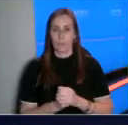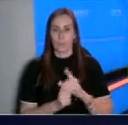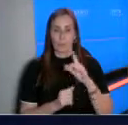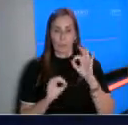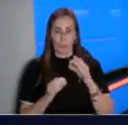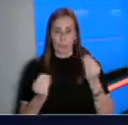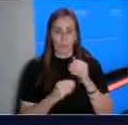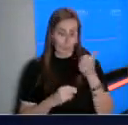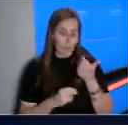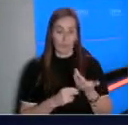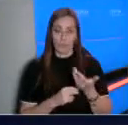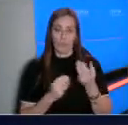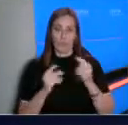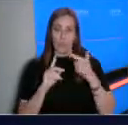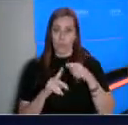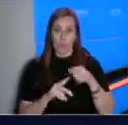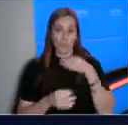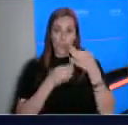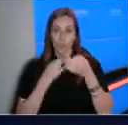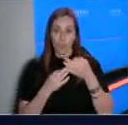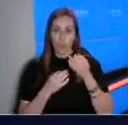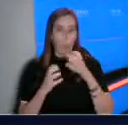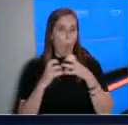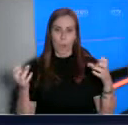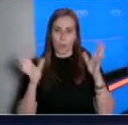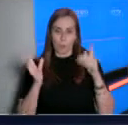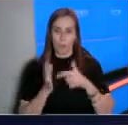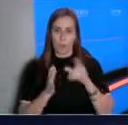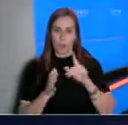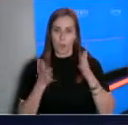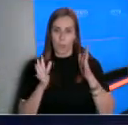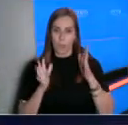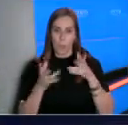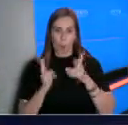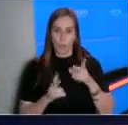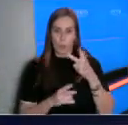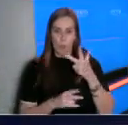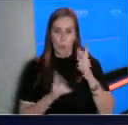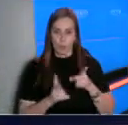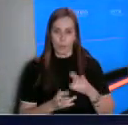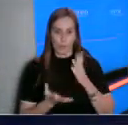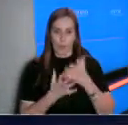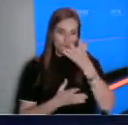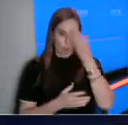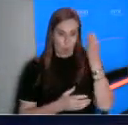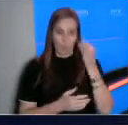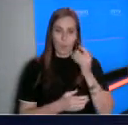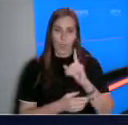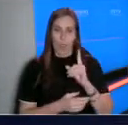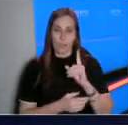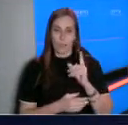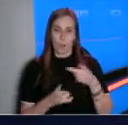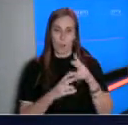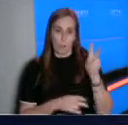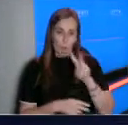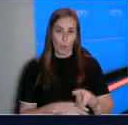אז באמת זה דבר אחד. דבר שני זה שאלות שלא יהיו ארוכות מדי, ולא יהיה להם יותר מדי אופציות. נגיד 3 אופציות, הם כבר שוכחים את זה, אז נגיד... הם לא